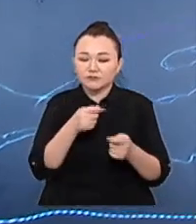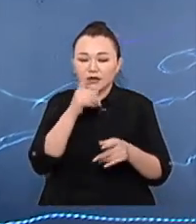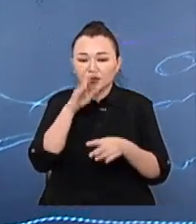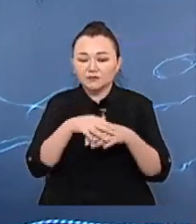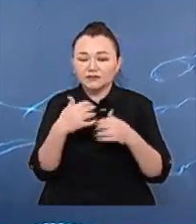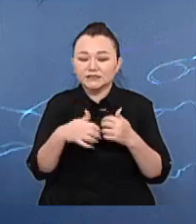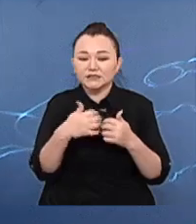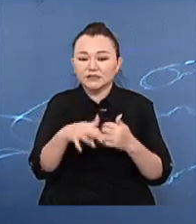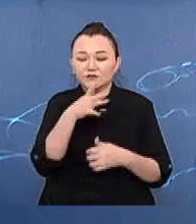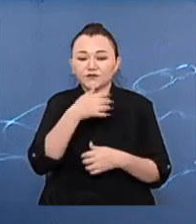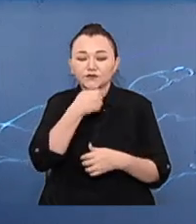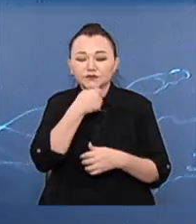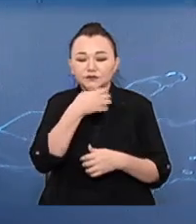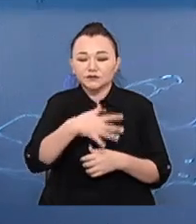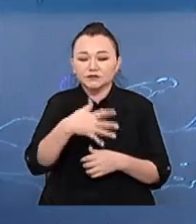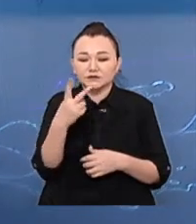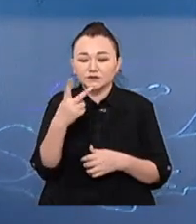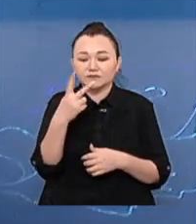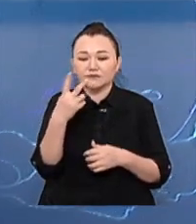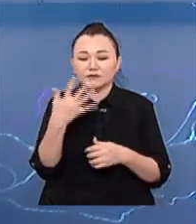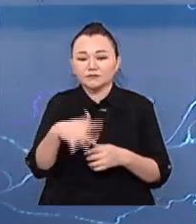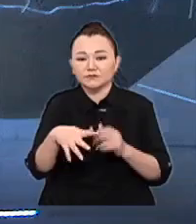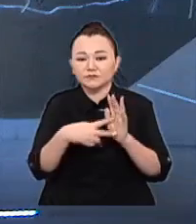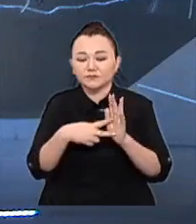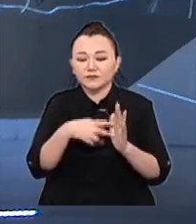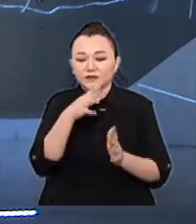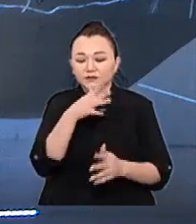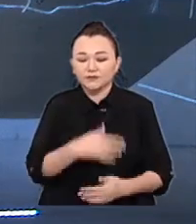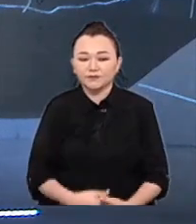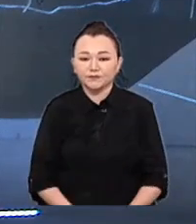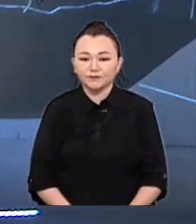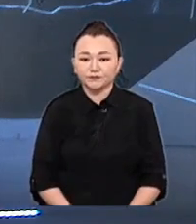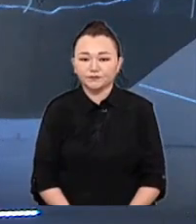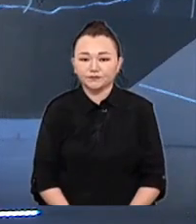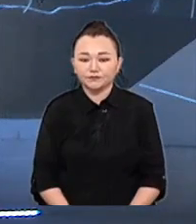әкімдердің орташа жасы 52,7 жас.